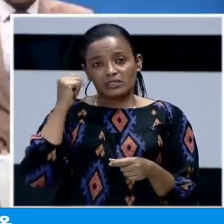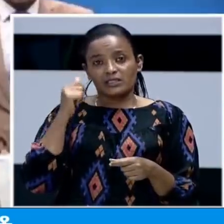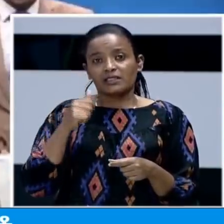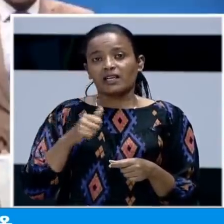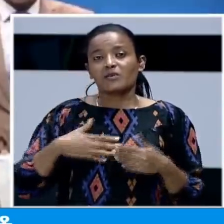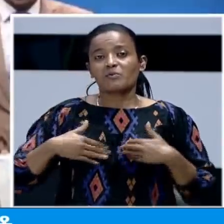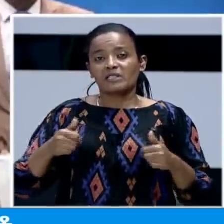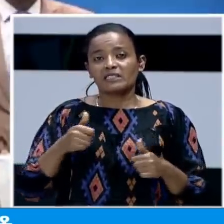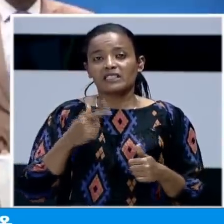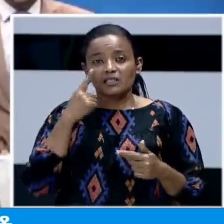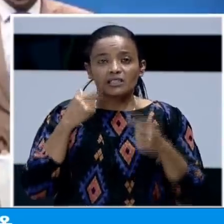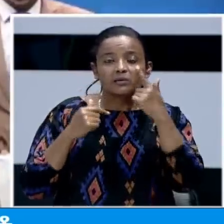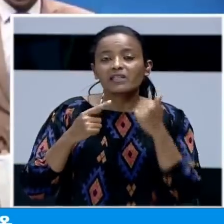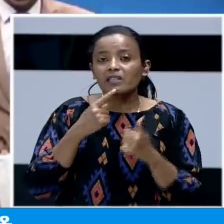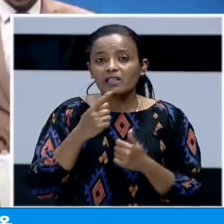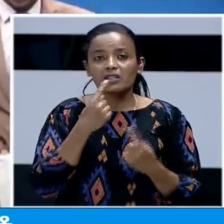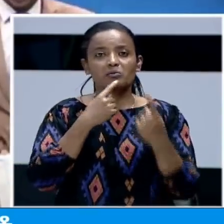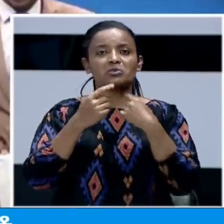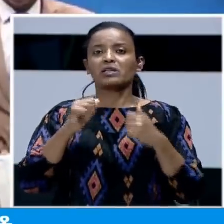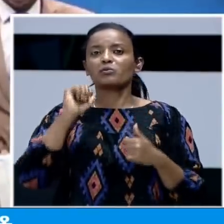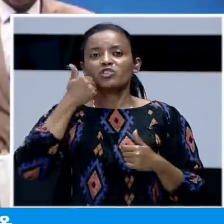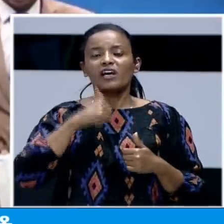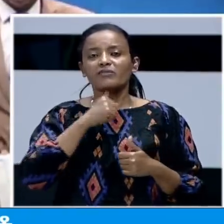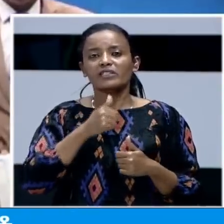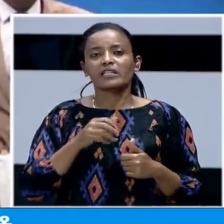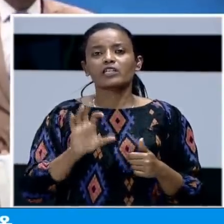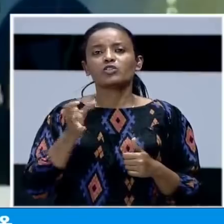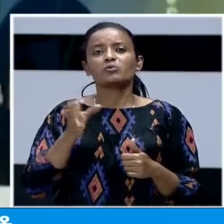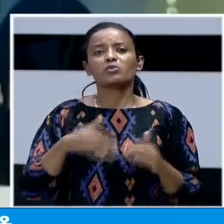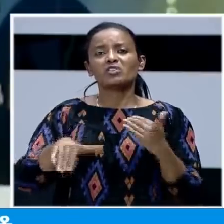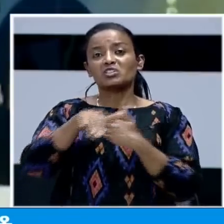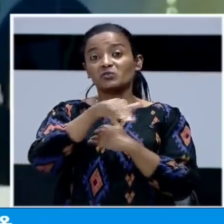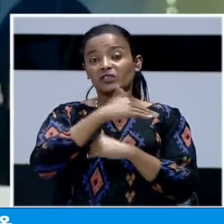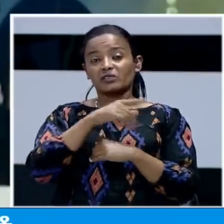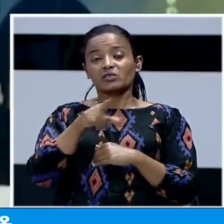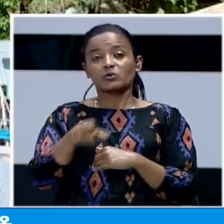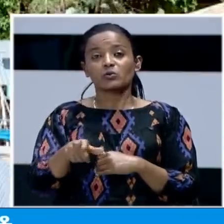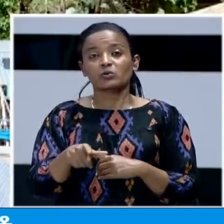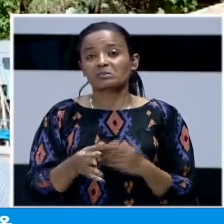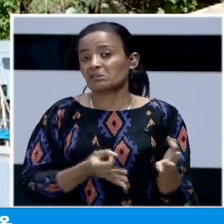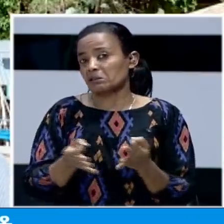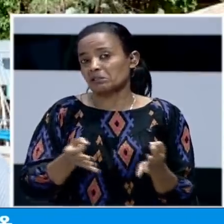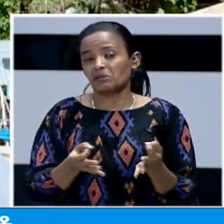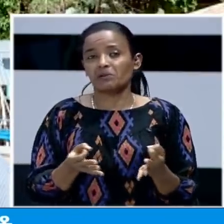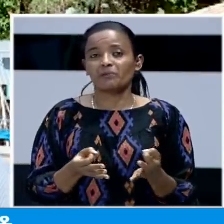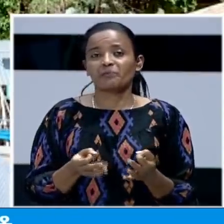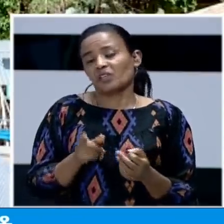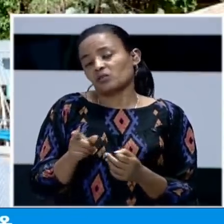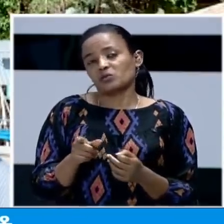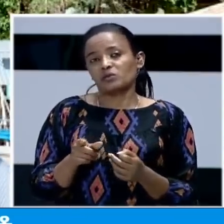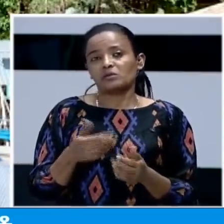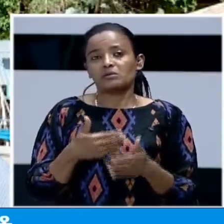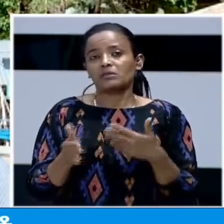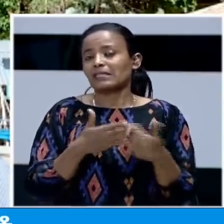تفخي إخي تنبع إخي يلو من نجار زي حفرة سلازت ميديا شفان ميديا ون زوزن يتن صار قتلا سوسي بزك